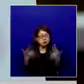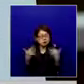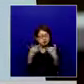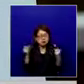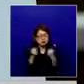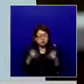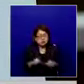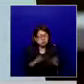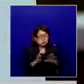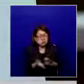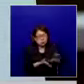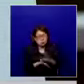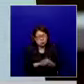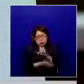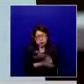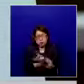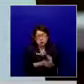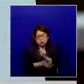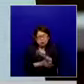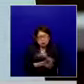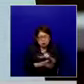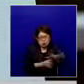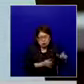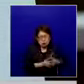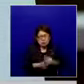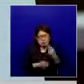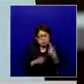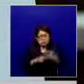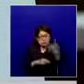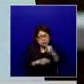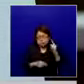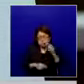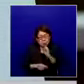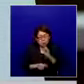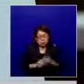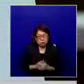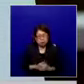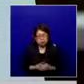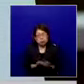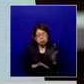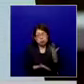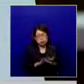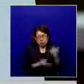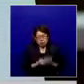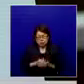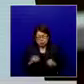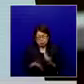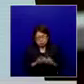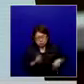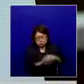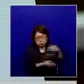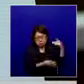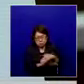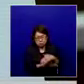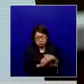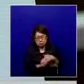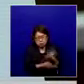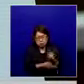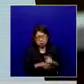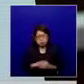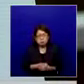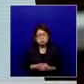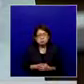บุชื่อนะครับหลายแสนล้านเทคโอเวอร์มาเลยนะเงินเยอะนี่นะพอเจอเศรษฐกิจสุดหน่อยเดียวรีบม